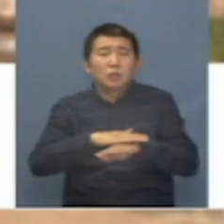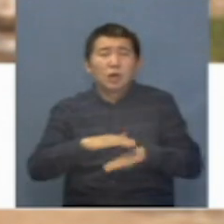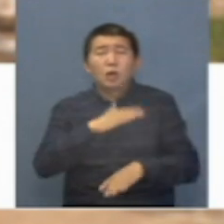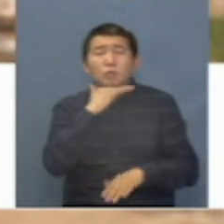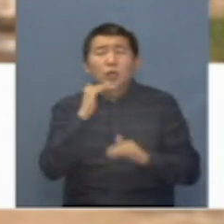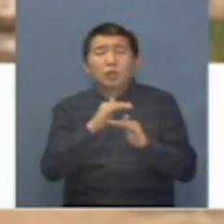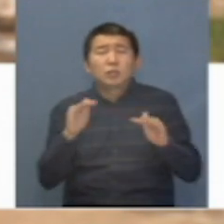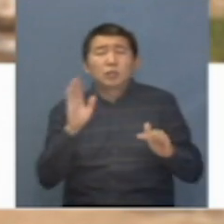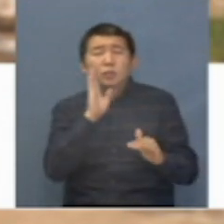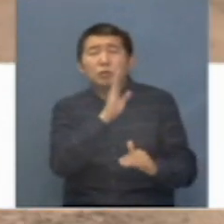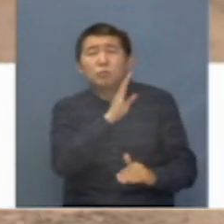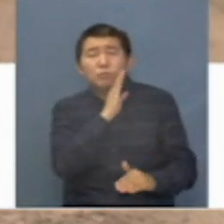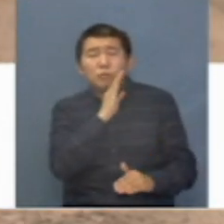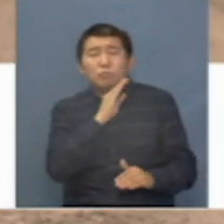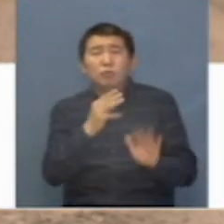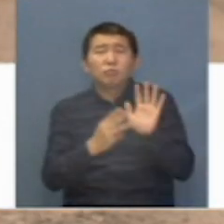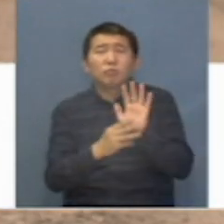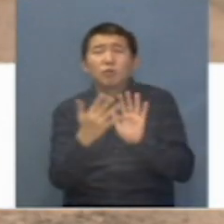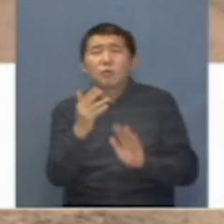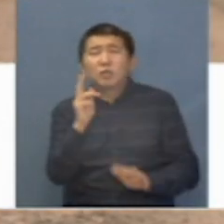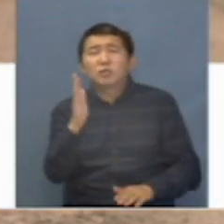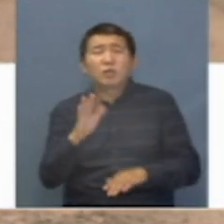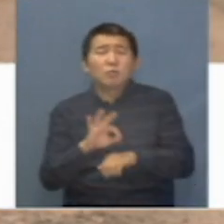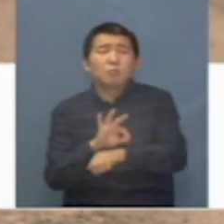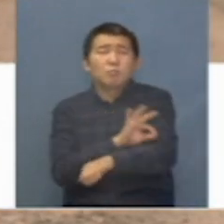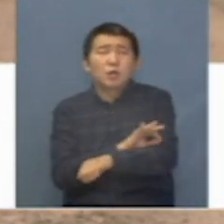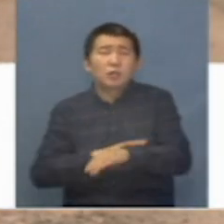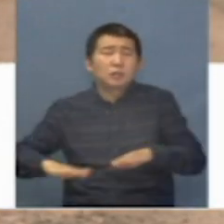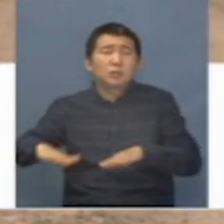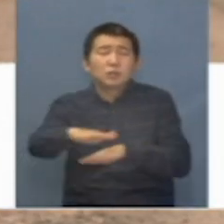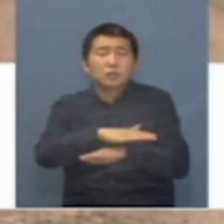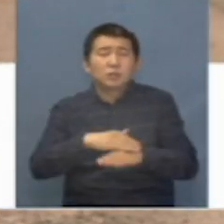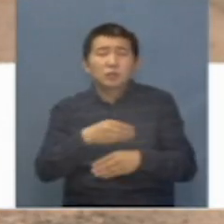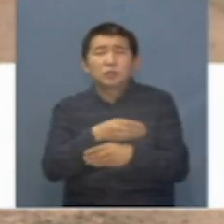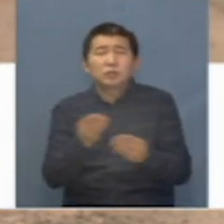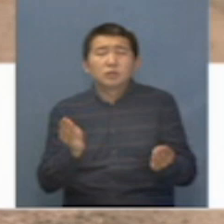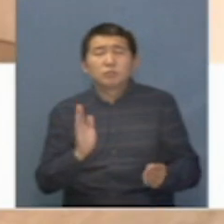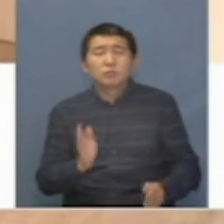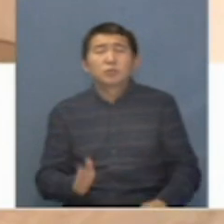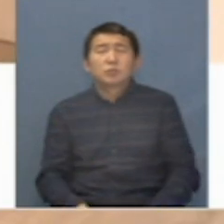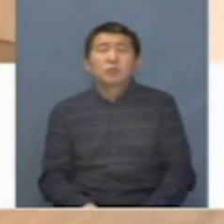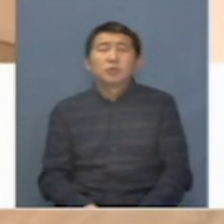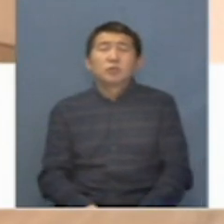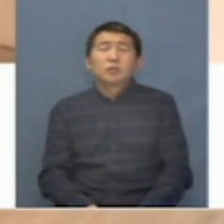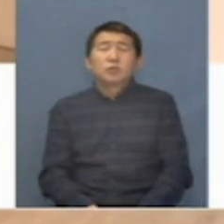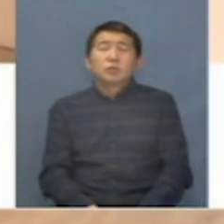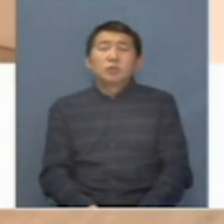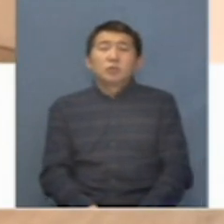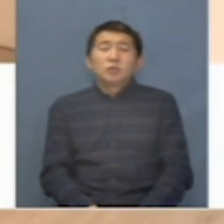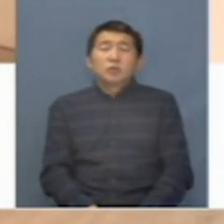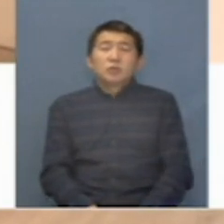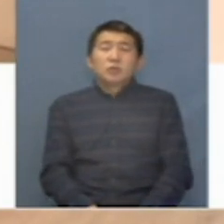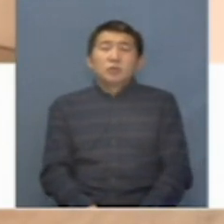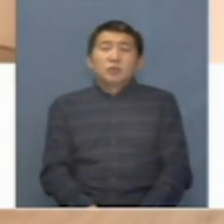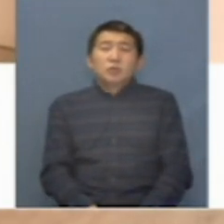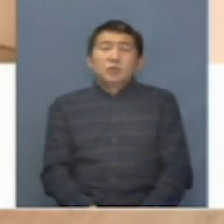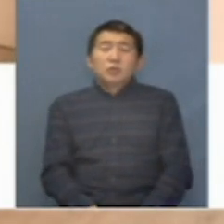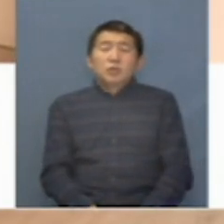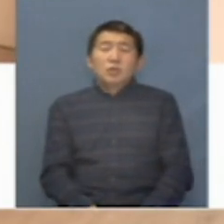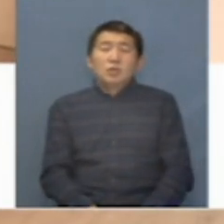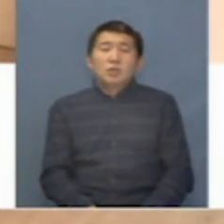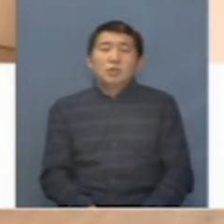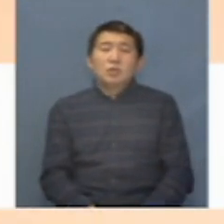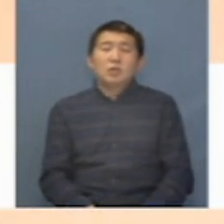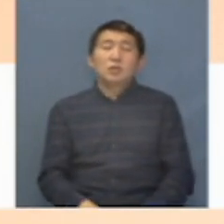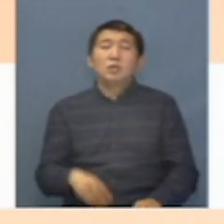метрлі үйлер берілетін болады. 2023 жылы бір қабатты шығыс жобасы шеңберінде 20 үй салынған болатын.